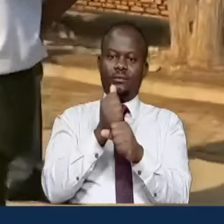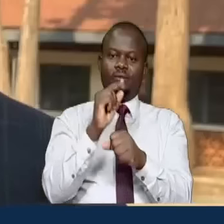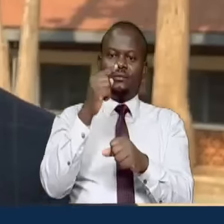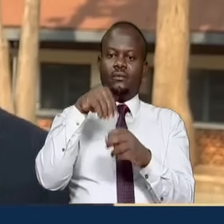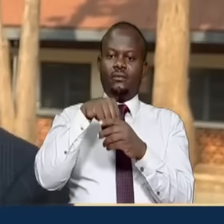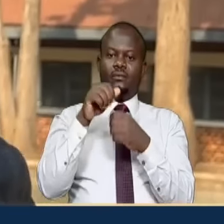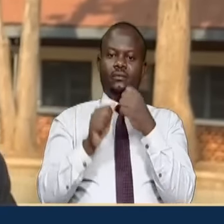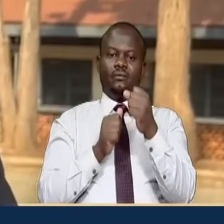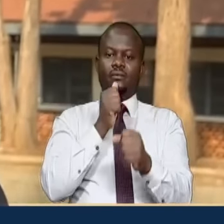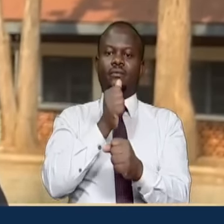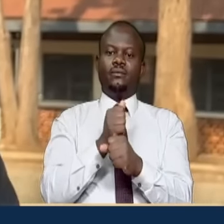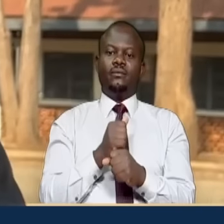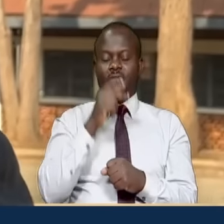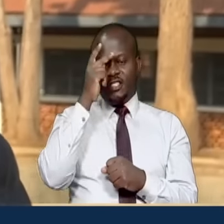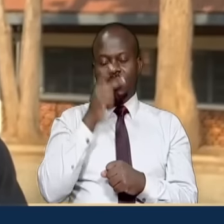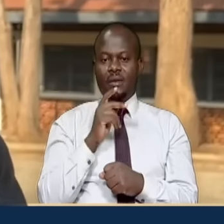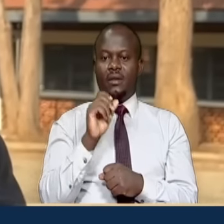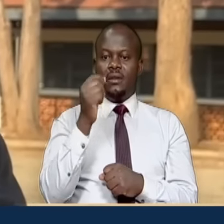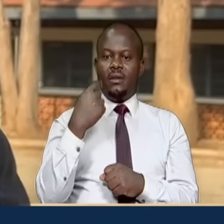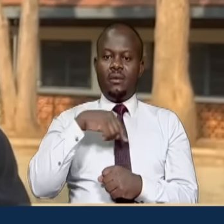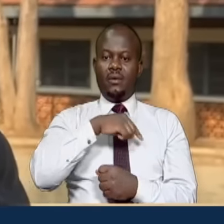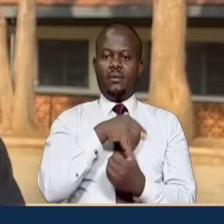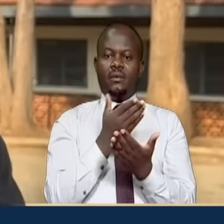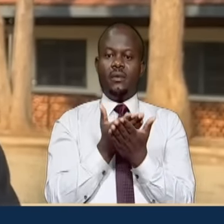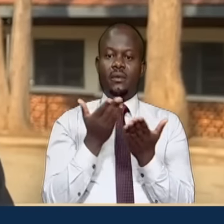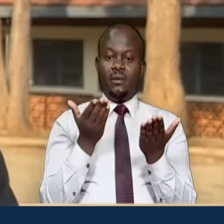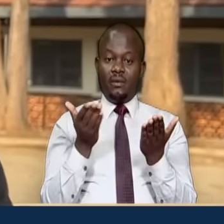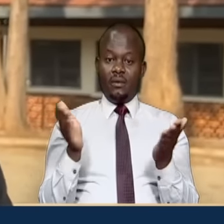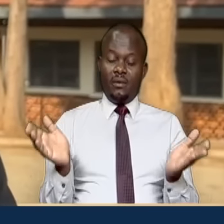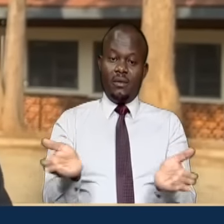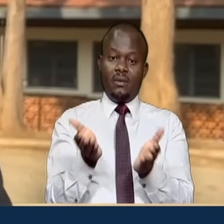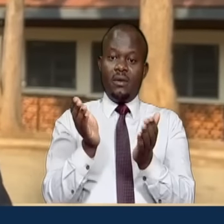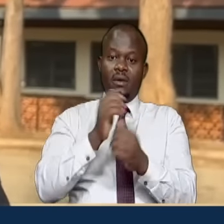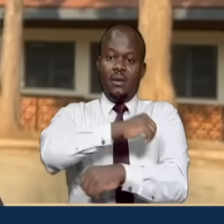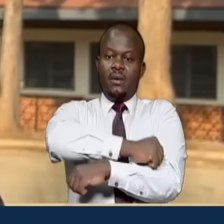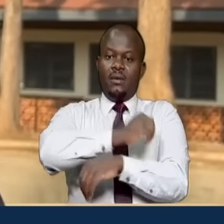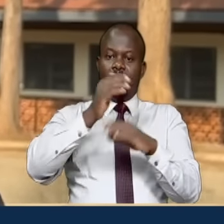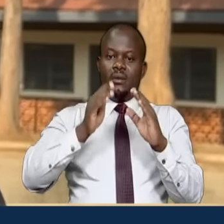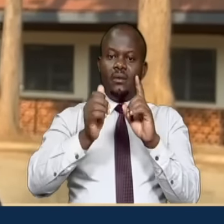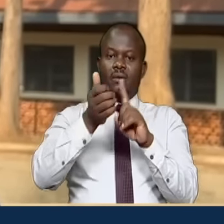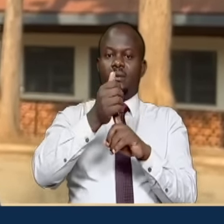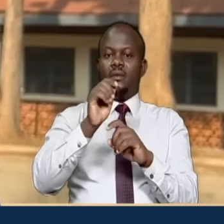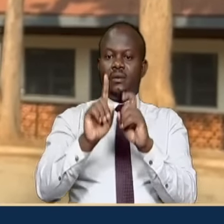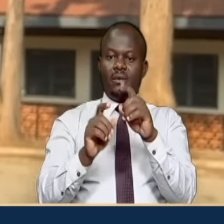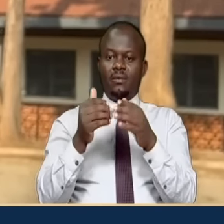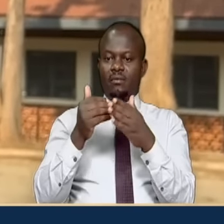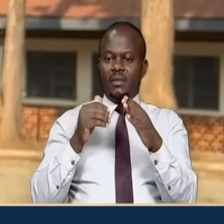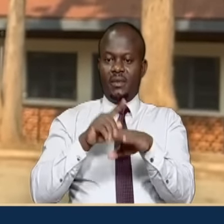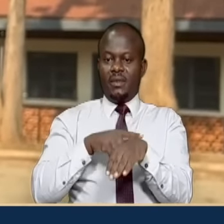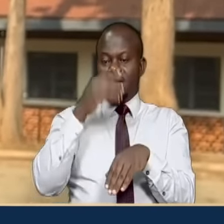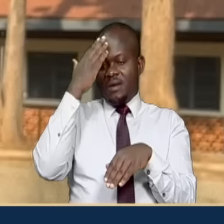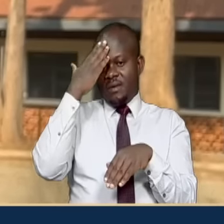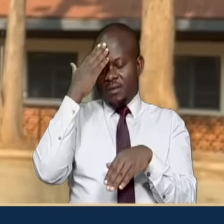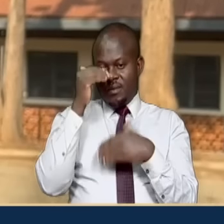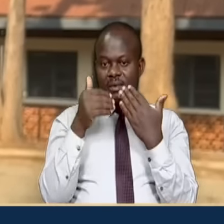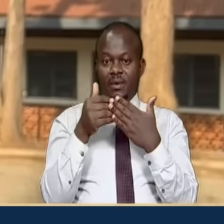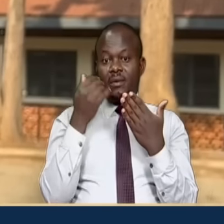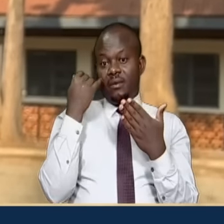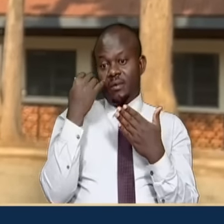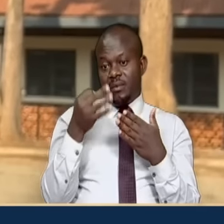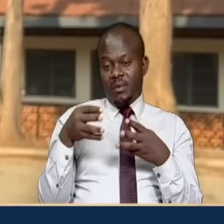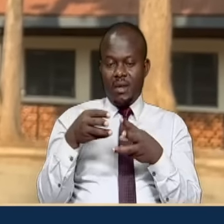mwaka. Ababyeyi cya mbere tubasaba ni uku kangurira abanyeshuri babo kugera ku kizamini kare, kubera ko nubwo hari